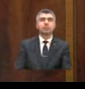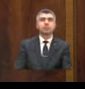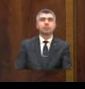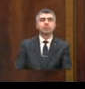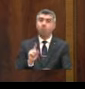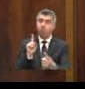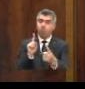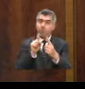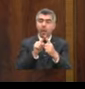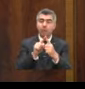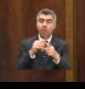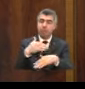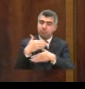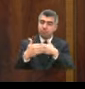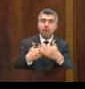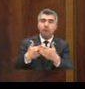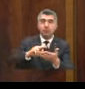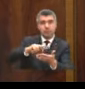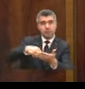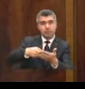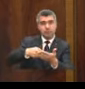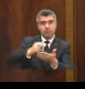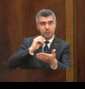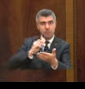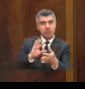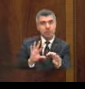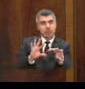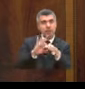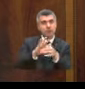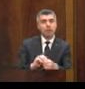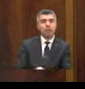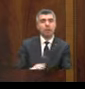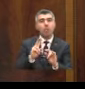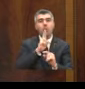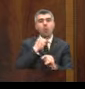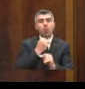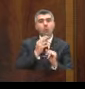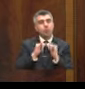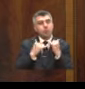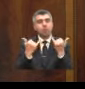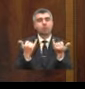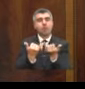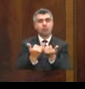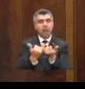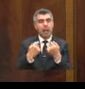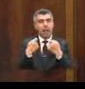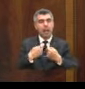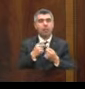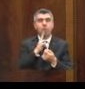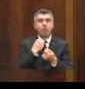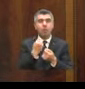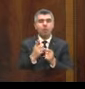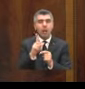ومباشرة من بعد الإمضاء على الاتفاق، الحكومة بدأت كتعقد عدد من الاجتماعات. درنا اجتماع مع رئيس الحكومة